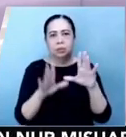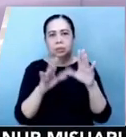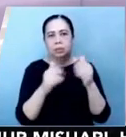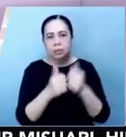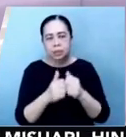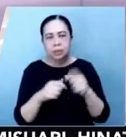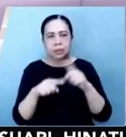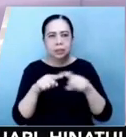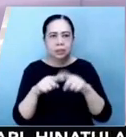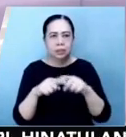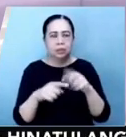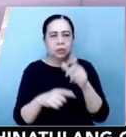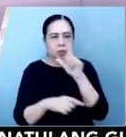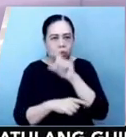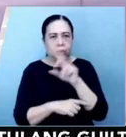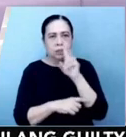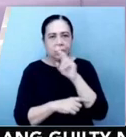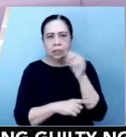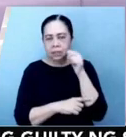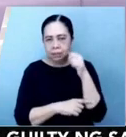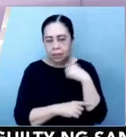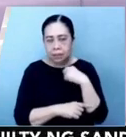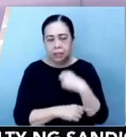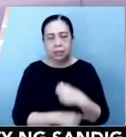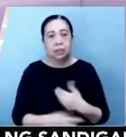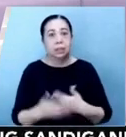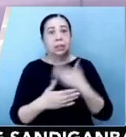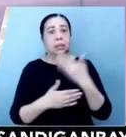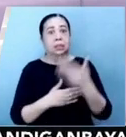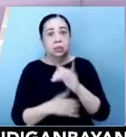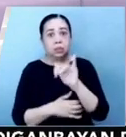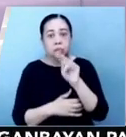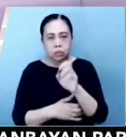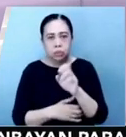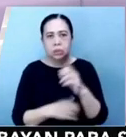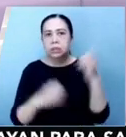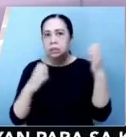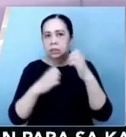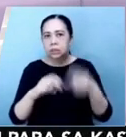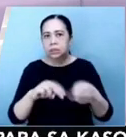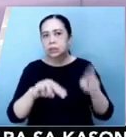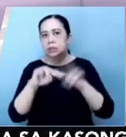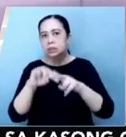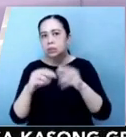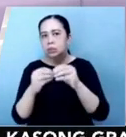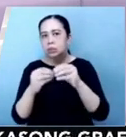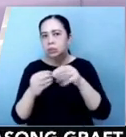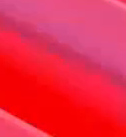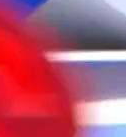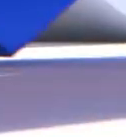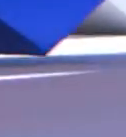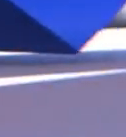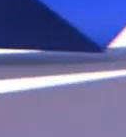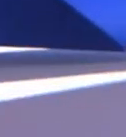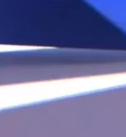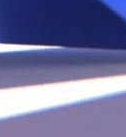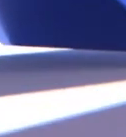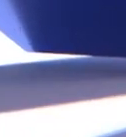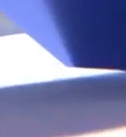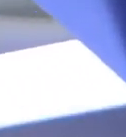kagabi. At sa Hunyo, taas singil sa kuryente naman ang kanilang dagdag kalbaryo. Nakatutok si Maki Pulido.